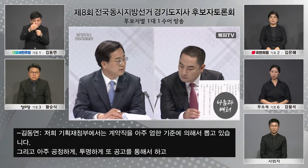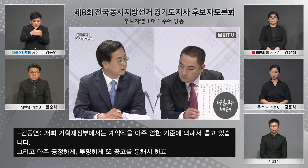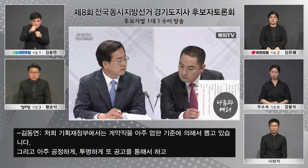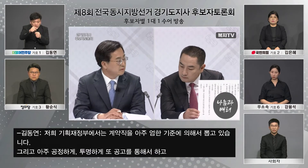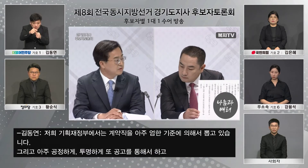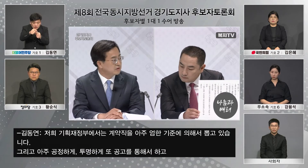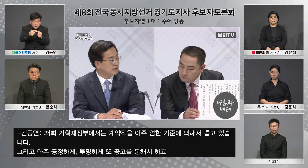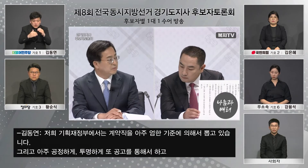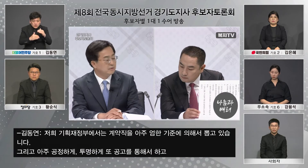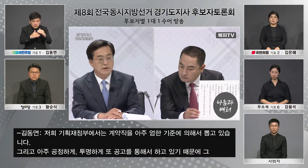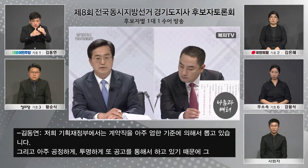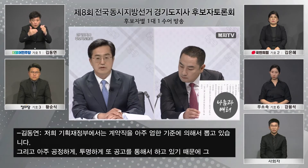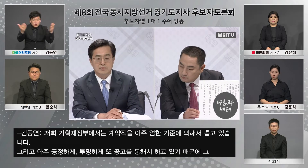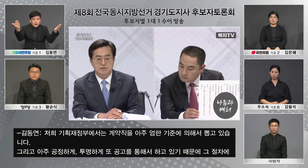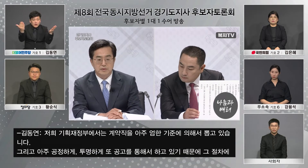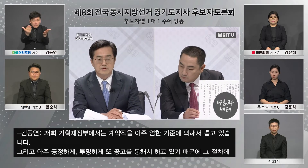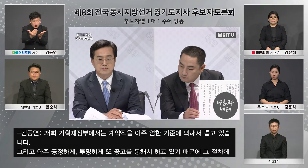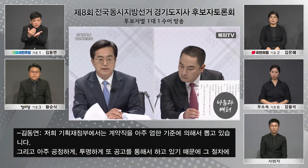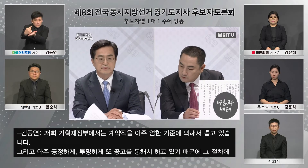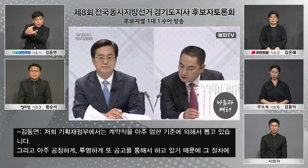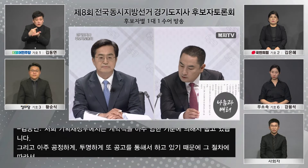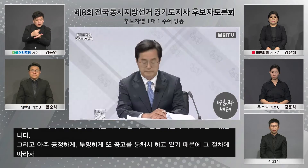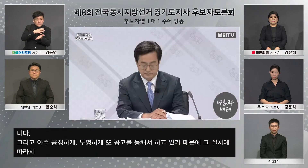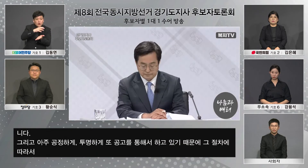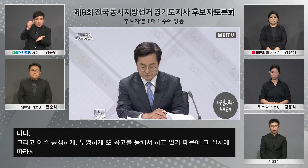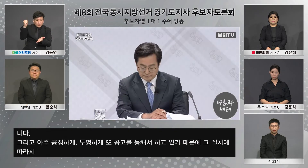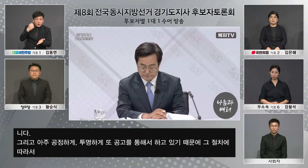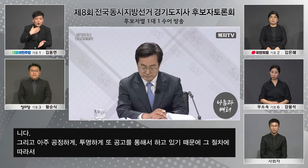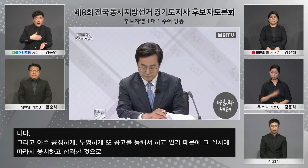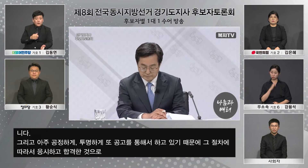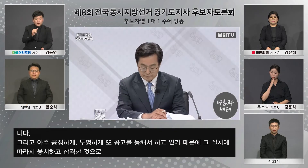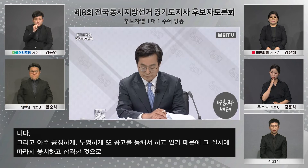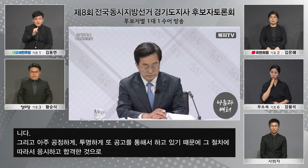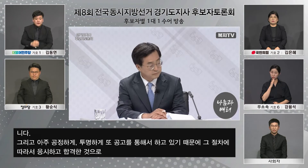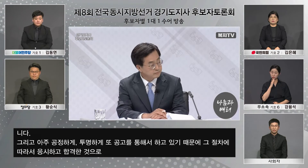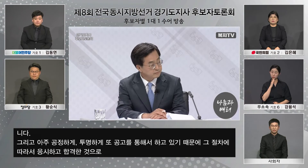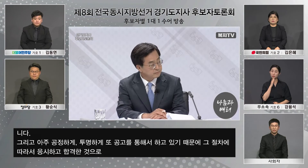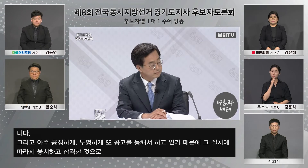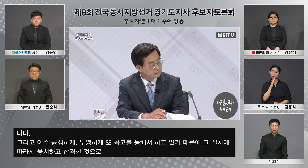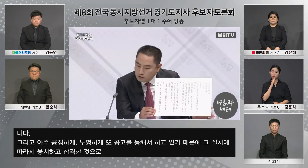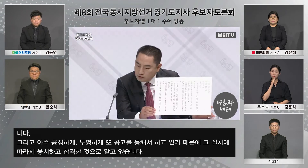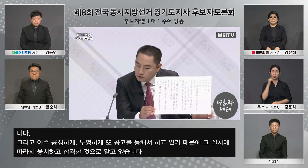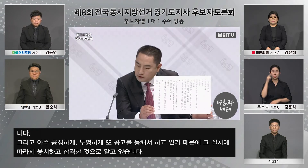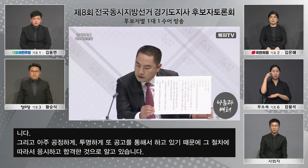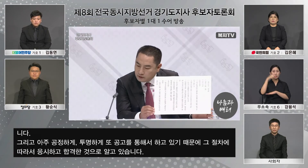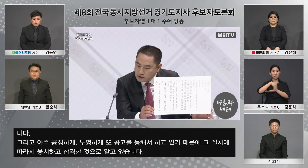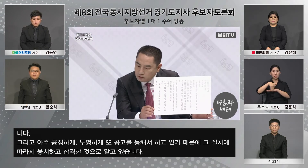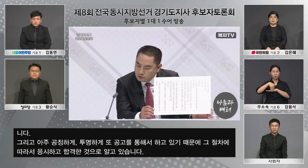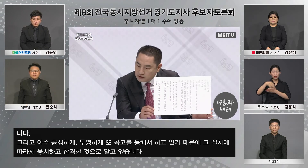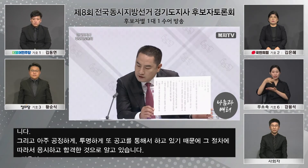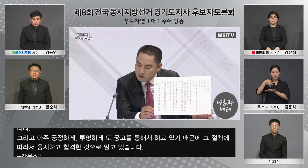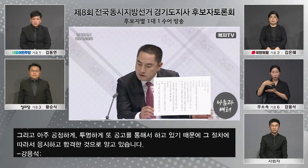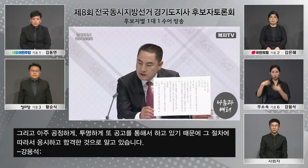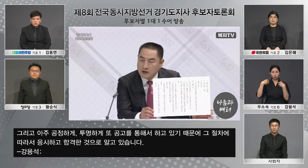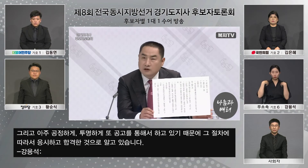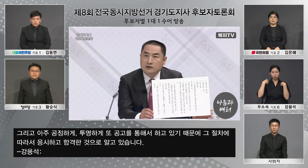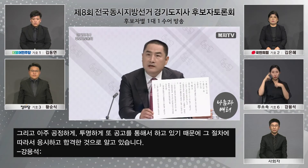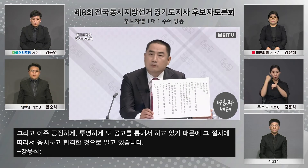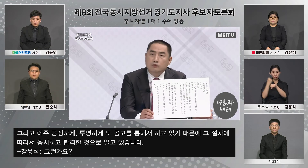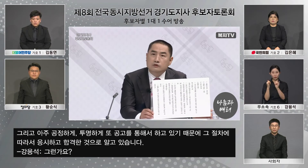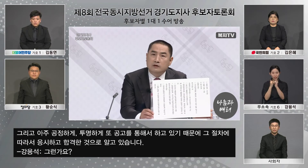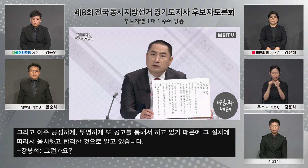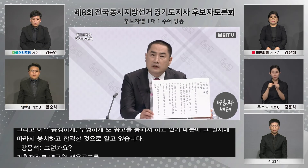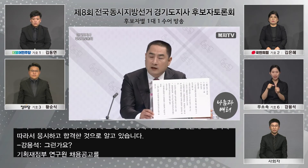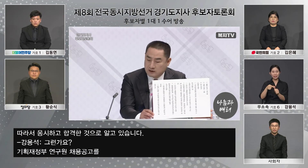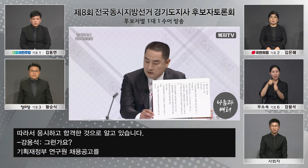따라서 응시하고 합격한 것으로 알고 있습니다. 그런가요? 그 기획재정부 연구원 채용 공고를 보니까요. 채용 분야가 석사학위